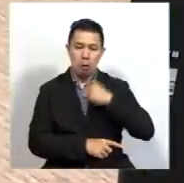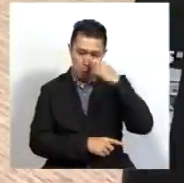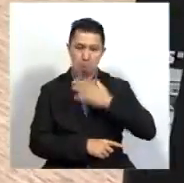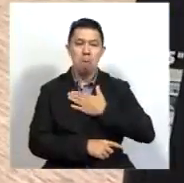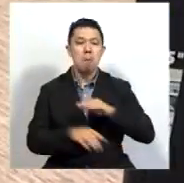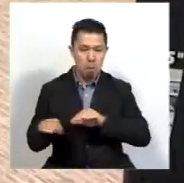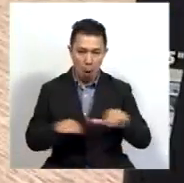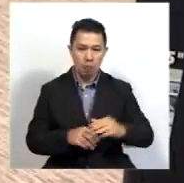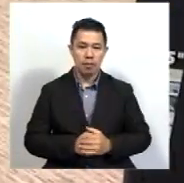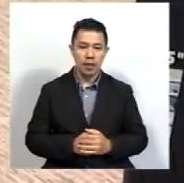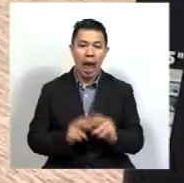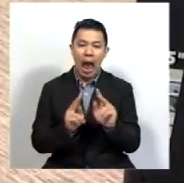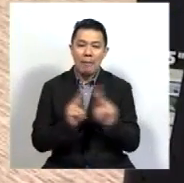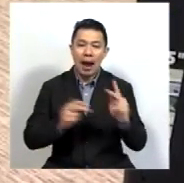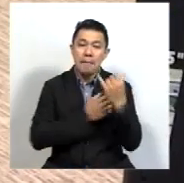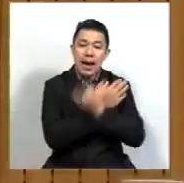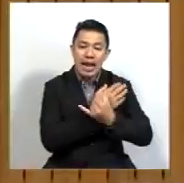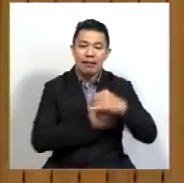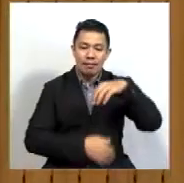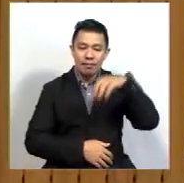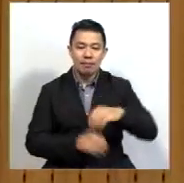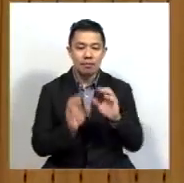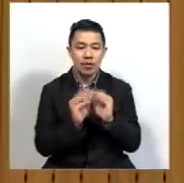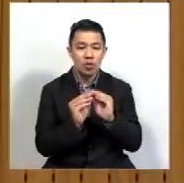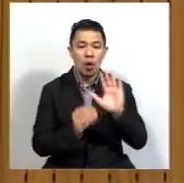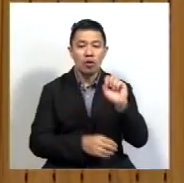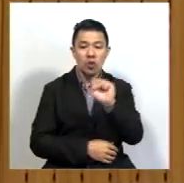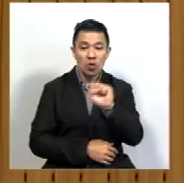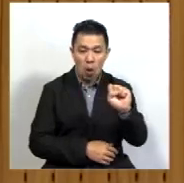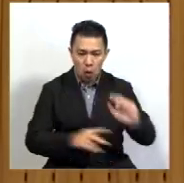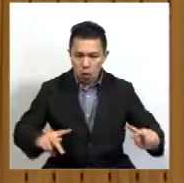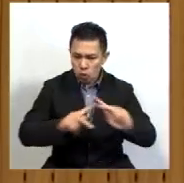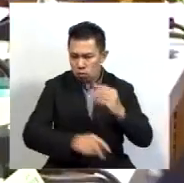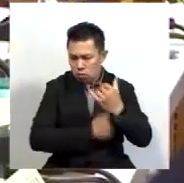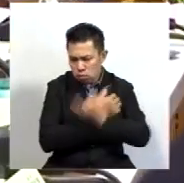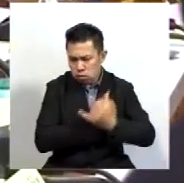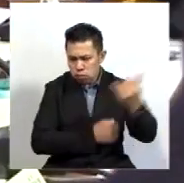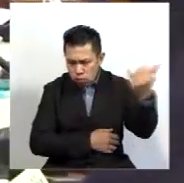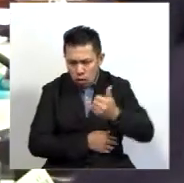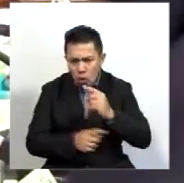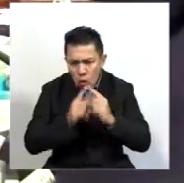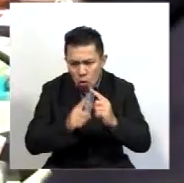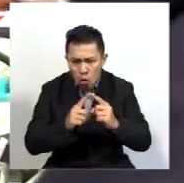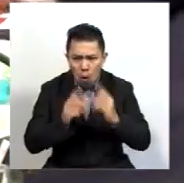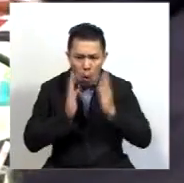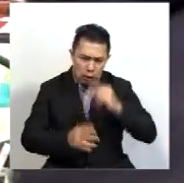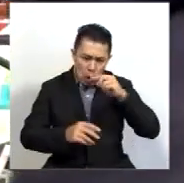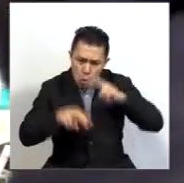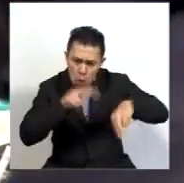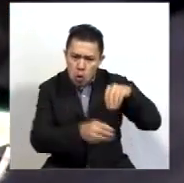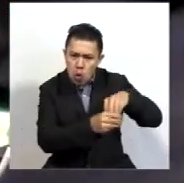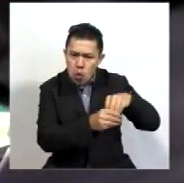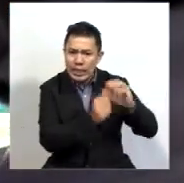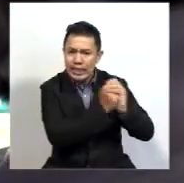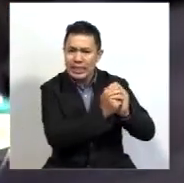กรรมาธิการต่างประเทศสภาผู้แทนราษฎรนะครับก็ได้เรียกกระทรวงการต่างประเทศเข้ามาชี้แจงมาตรการดูแลคนไทยในอู่ฮั่นโดย